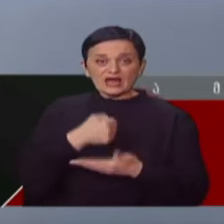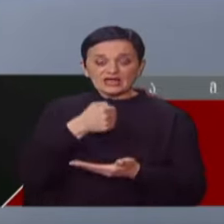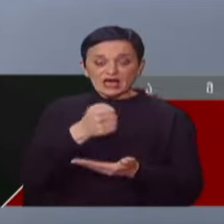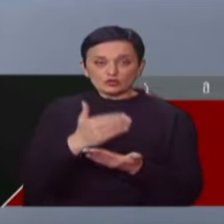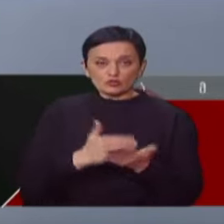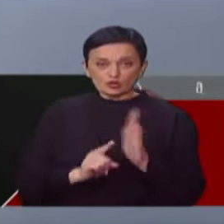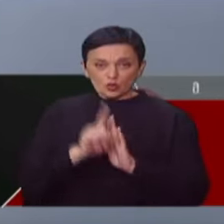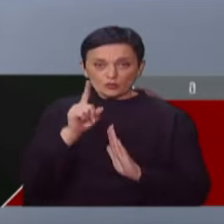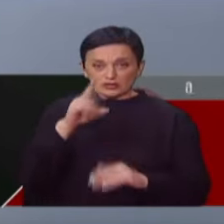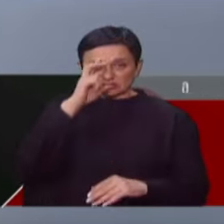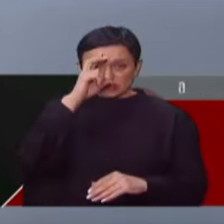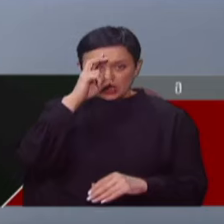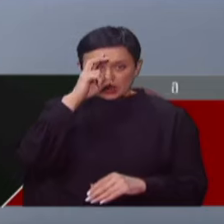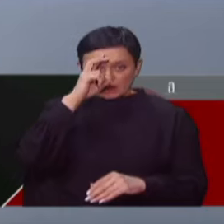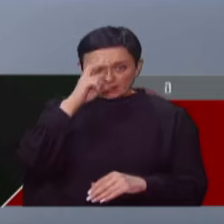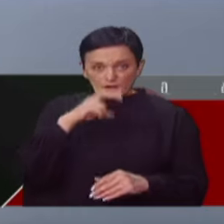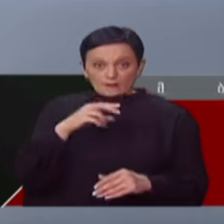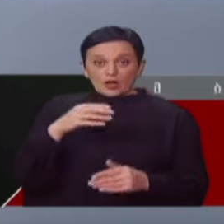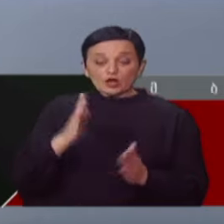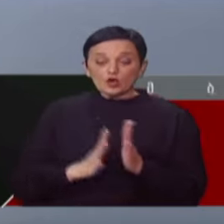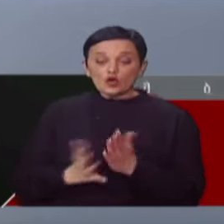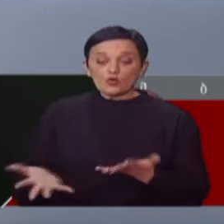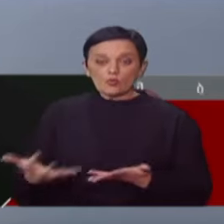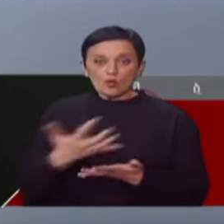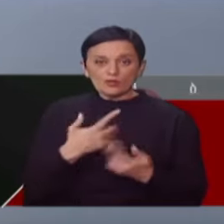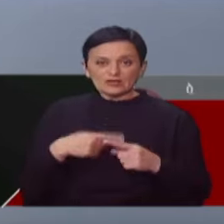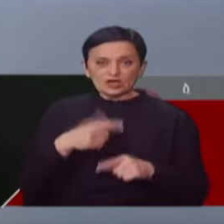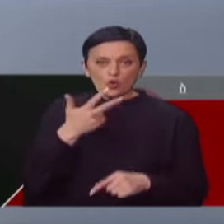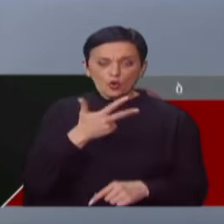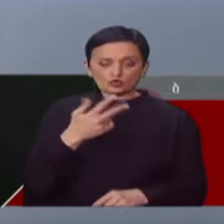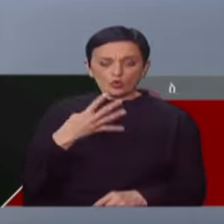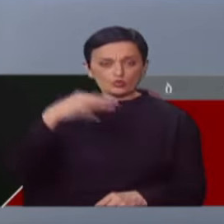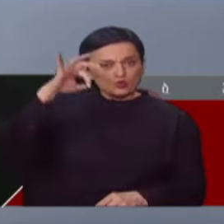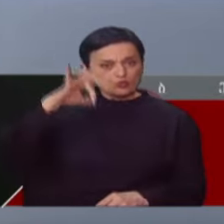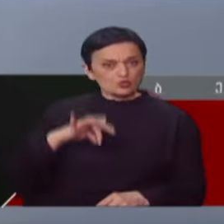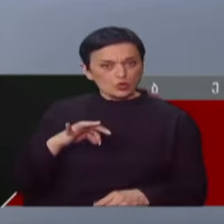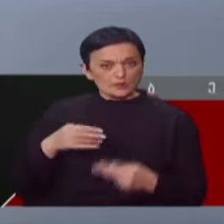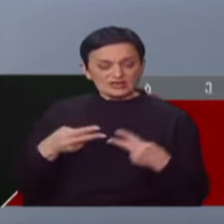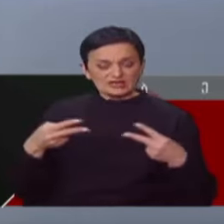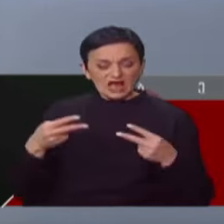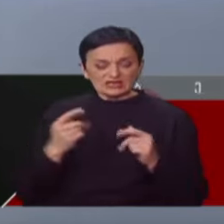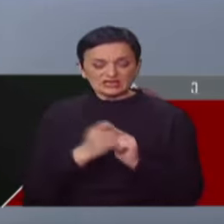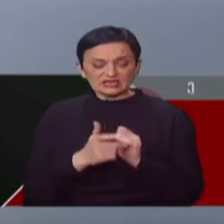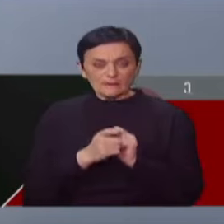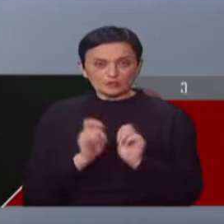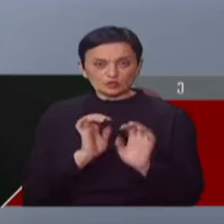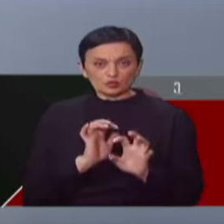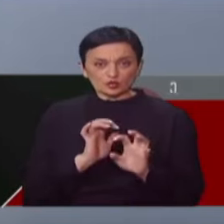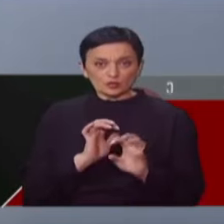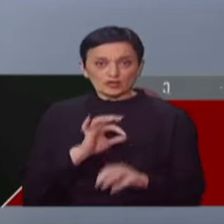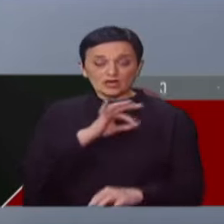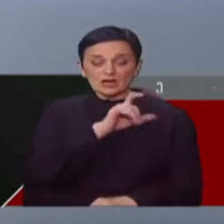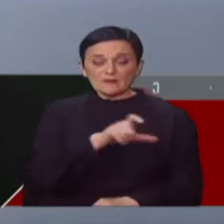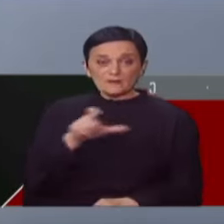program, amokmente, pasaham, ce pom, musaulisa, saheba, tehnică, ze odstat, ormut, stati, procente, sparglep, și tana, da, finanse, pasusul, nocops,